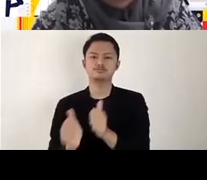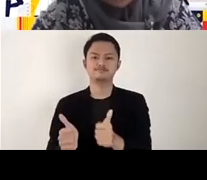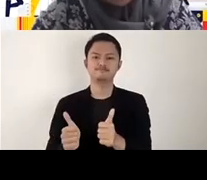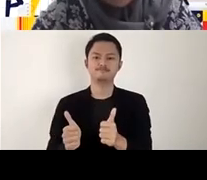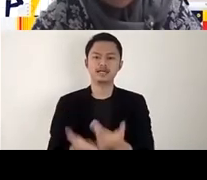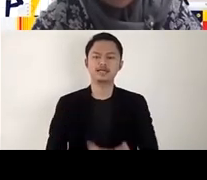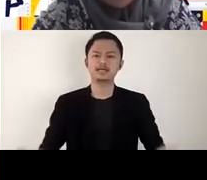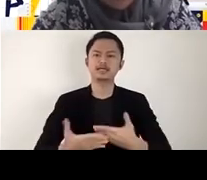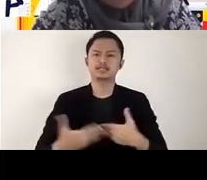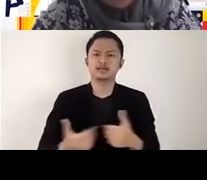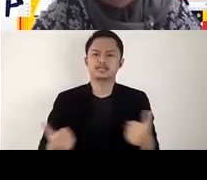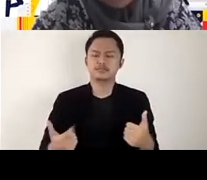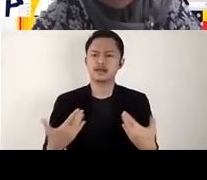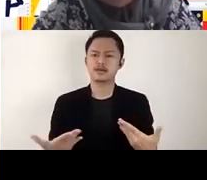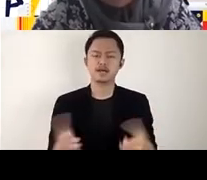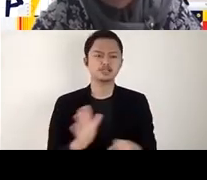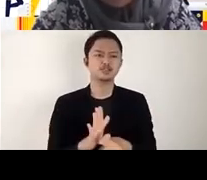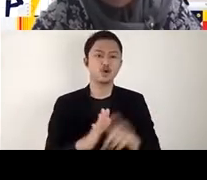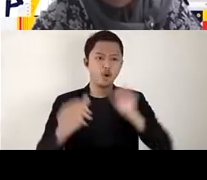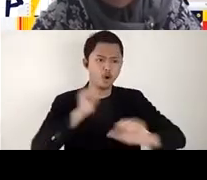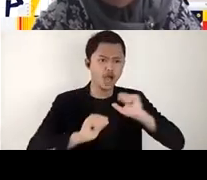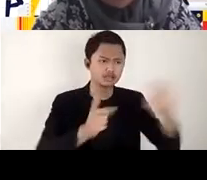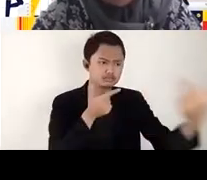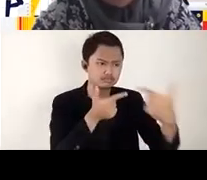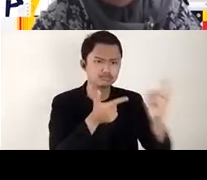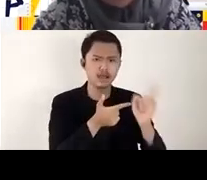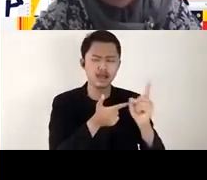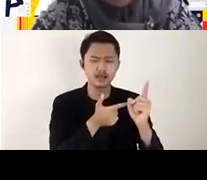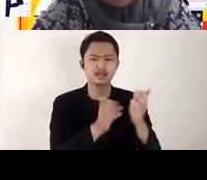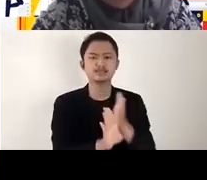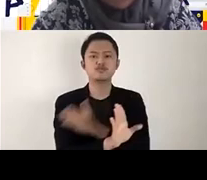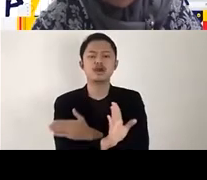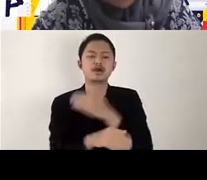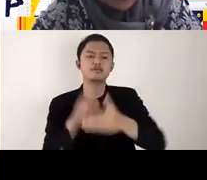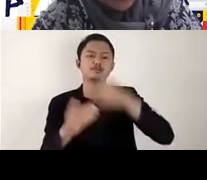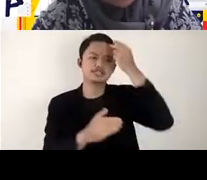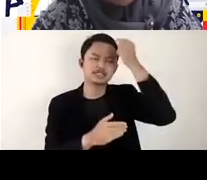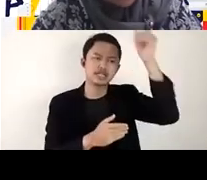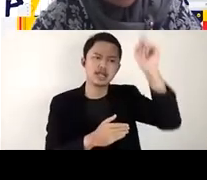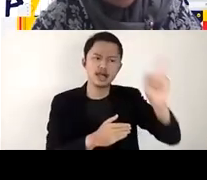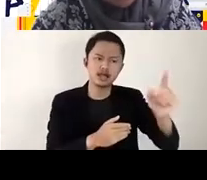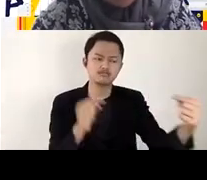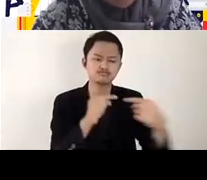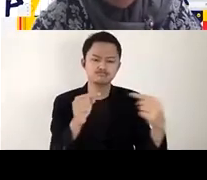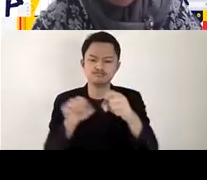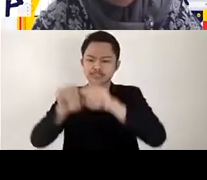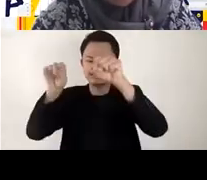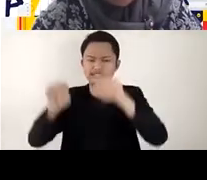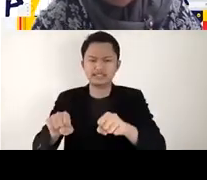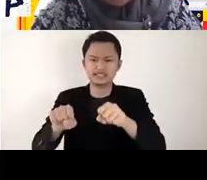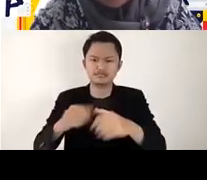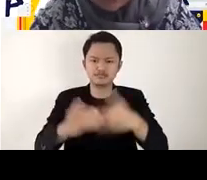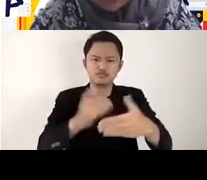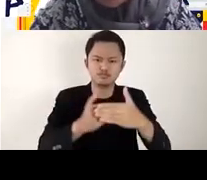kesiapsiagaan untuk mengantisipasi aksi terorisme melalui proses yang terencana terintegrasi sistematis dan